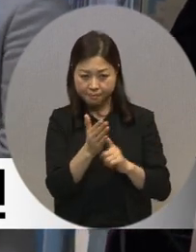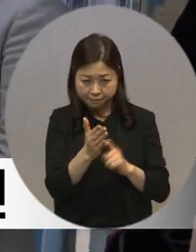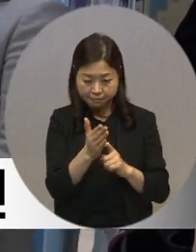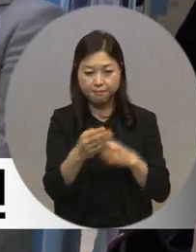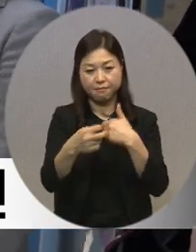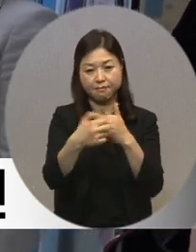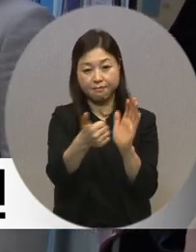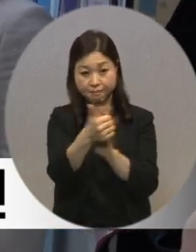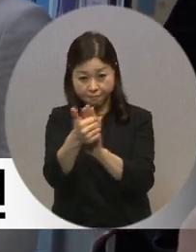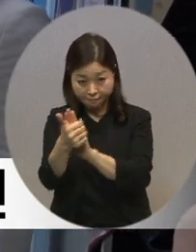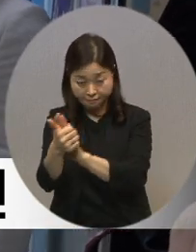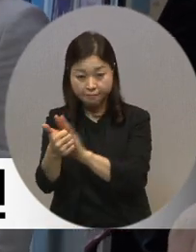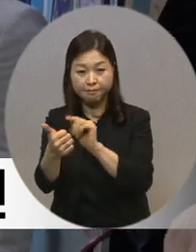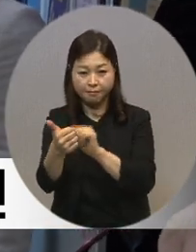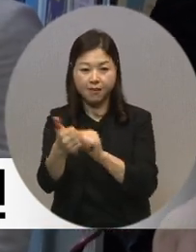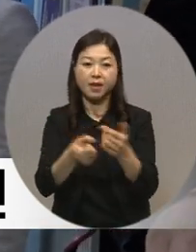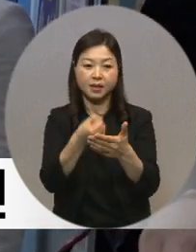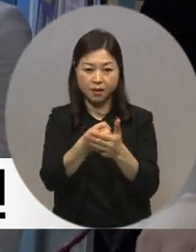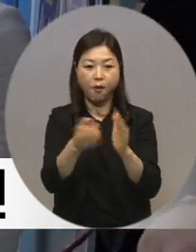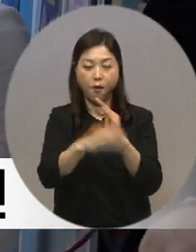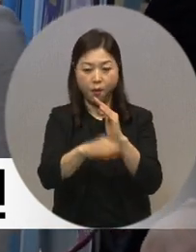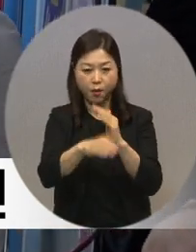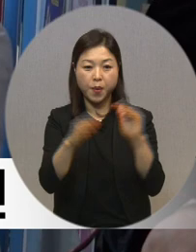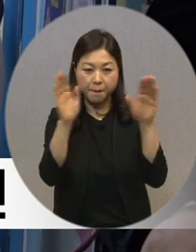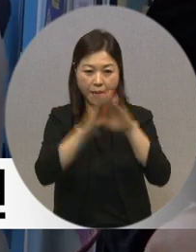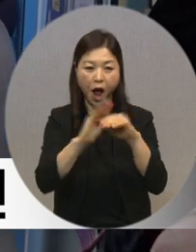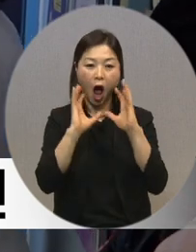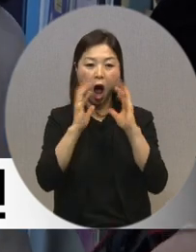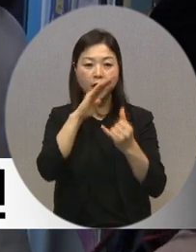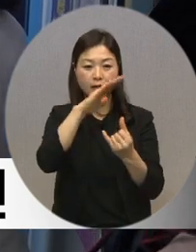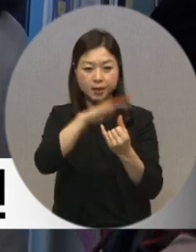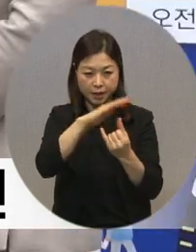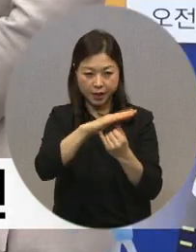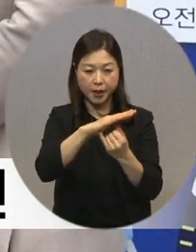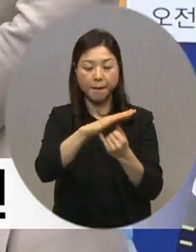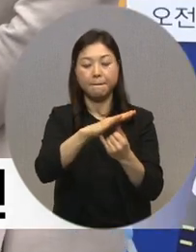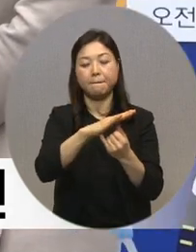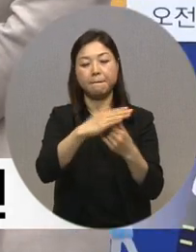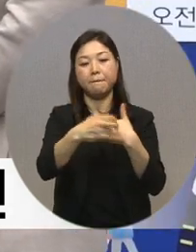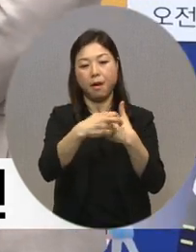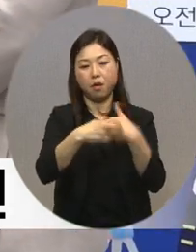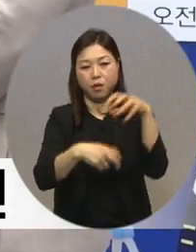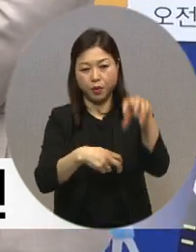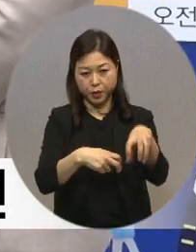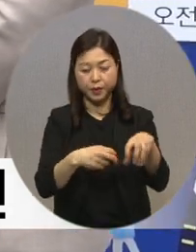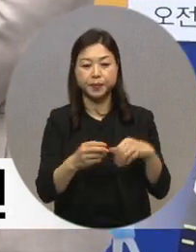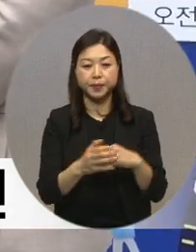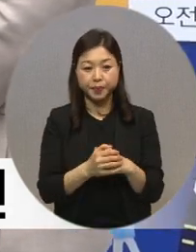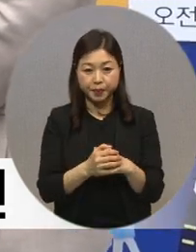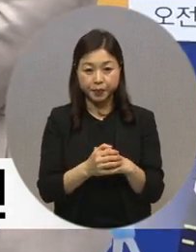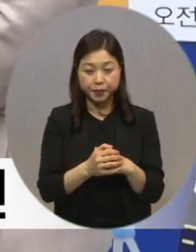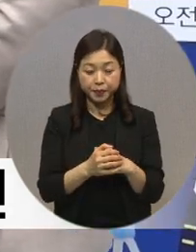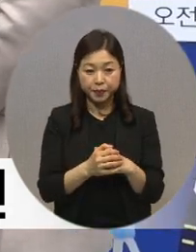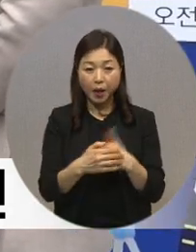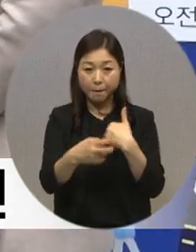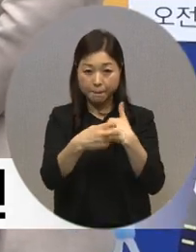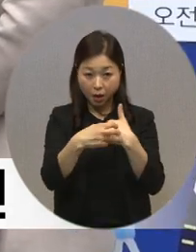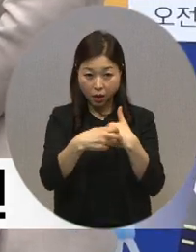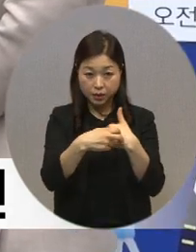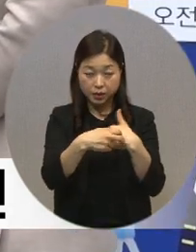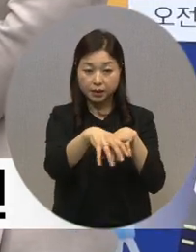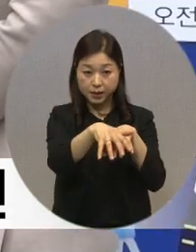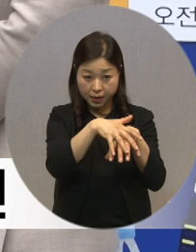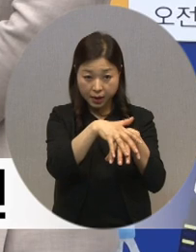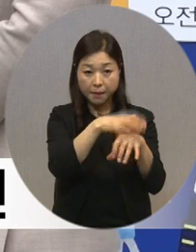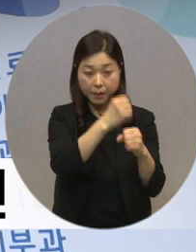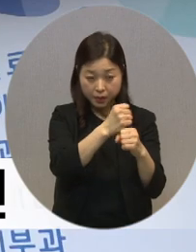서비스를 제공받을 수 있도록 지정된 공공심야 어린이병원입니다. 시는 소아 응급 진료 체계 구축과 심야